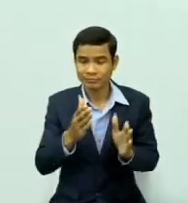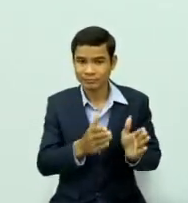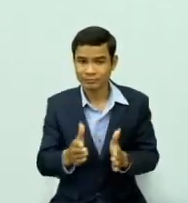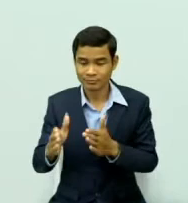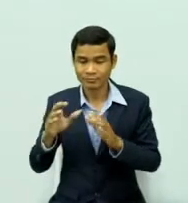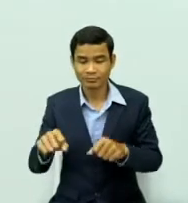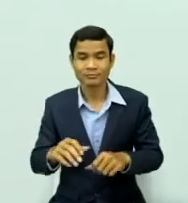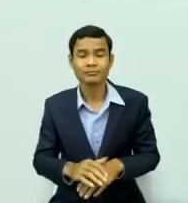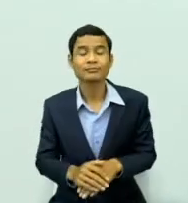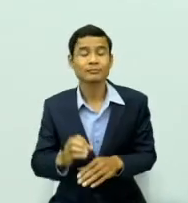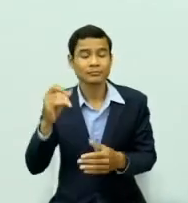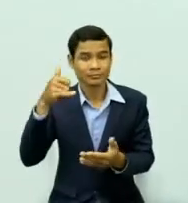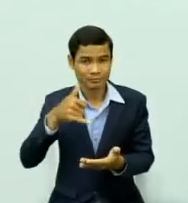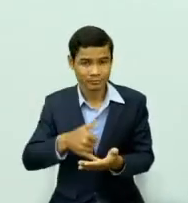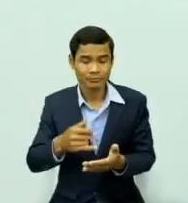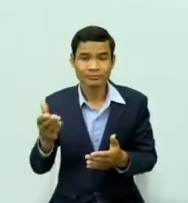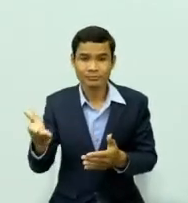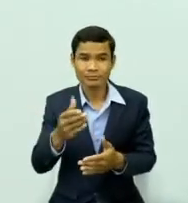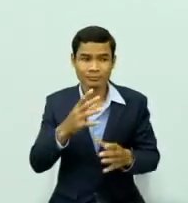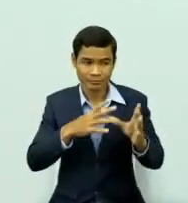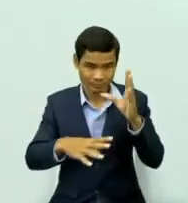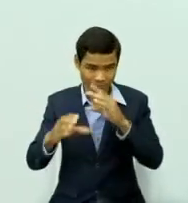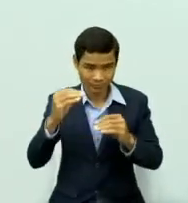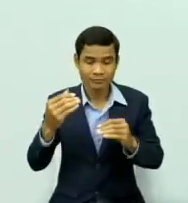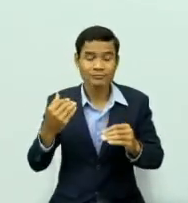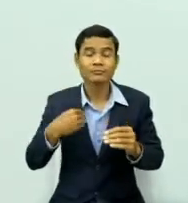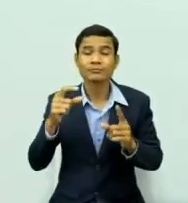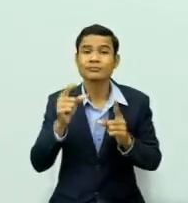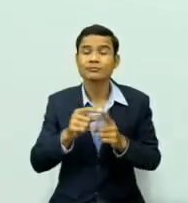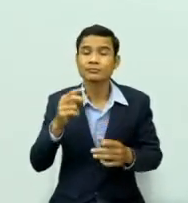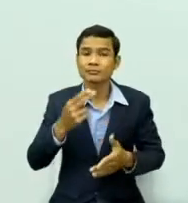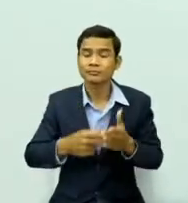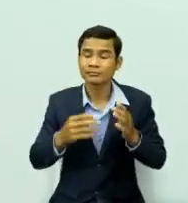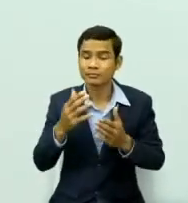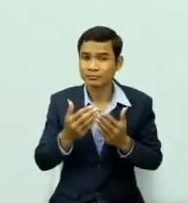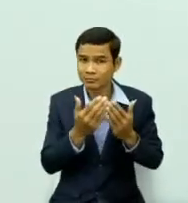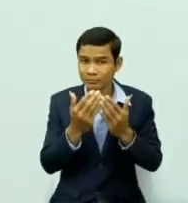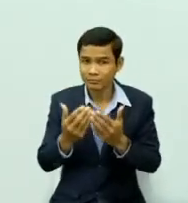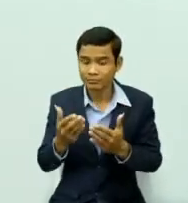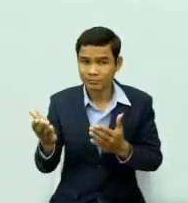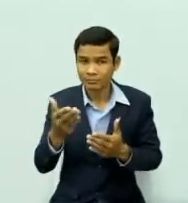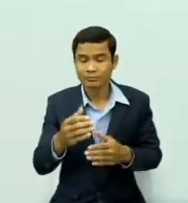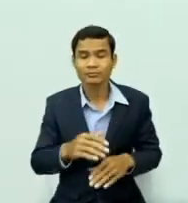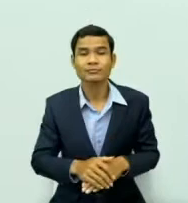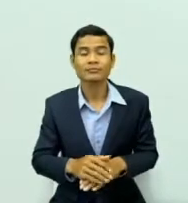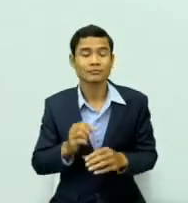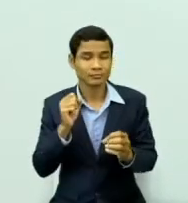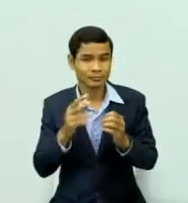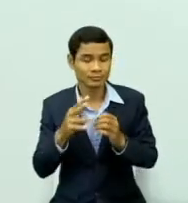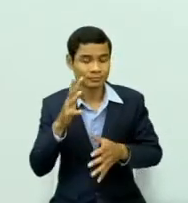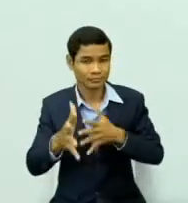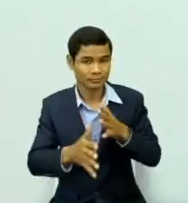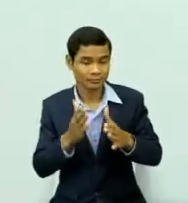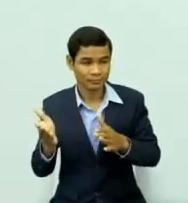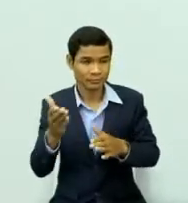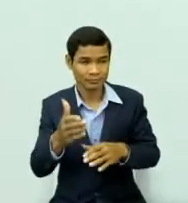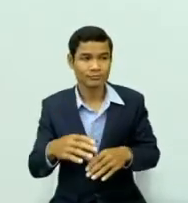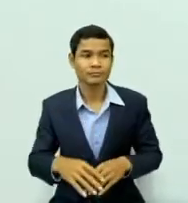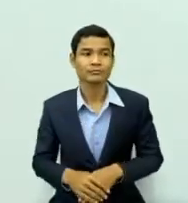con ná. Ta thay nế, chứ nâng pin miên bị ở vầy khá xâm rập án. Ta, con, chấp đàm án.